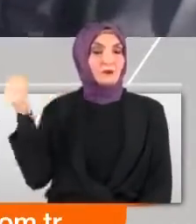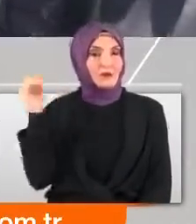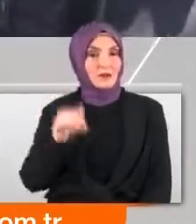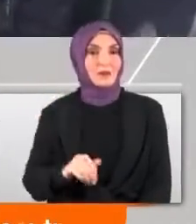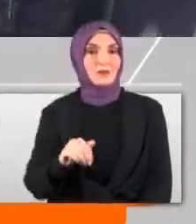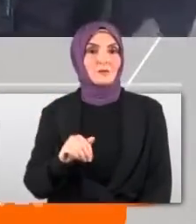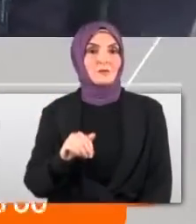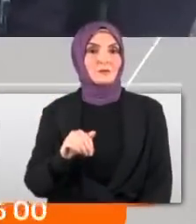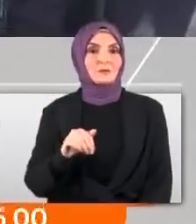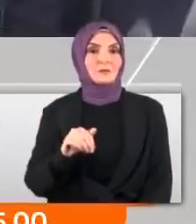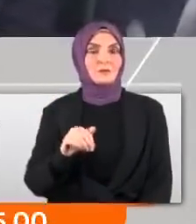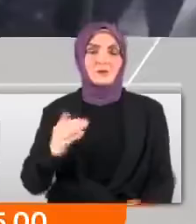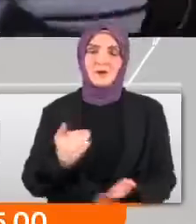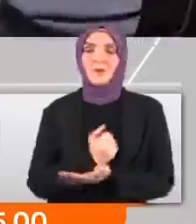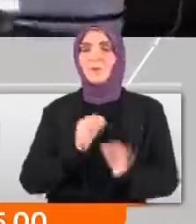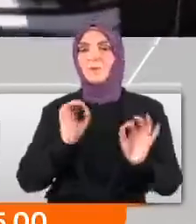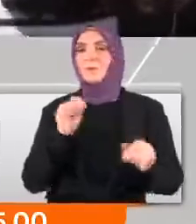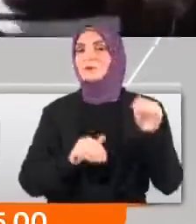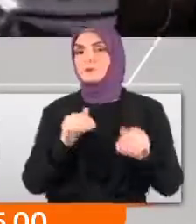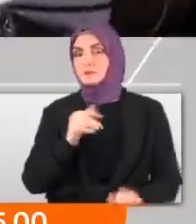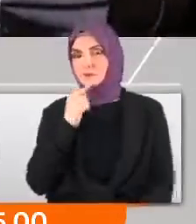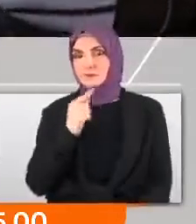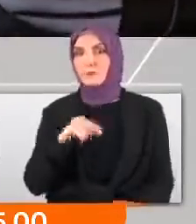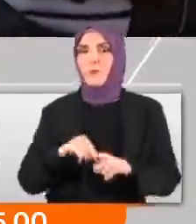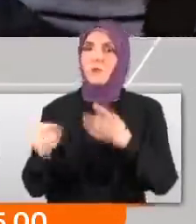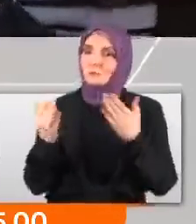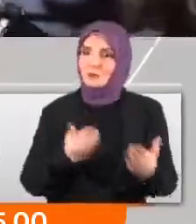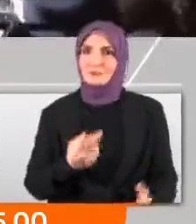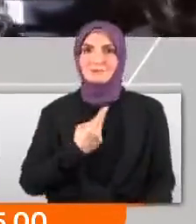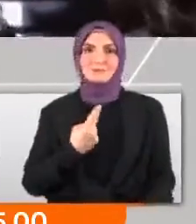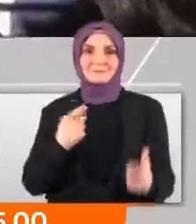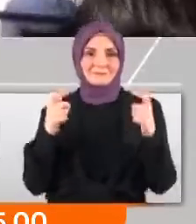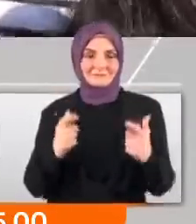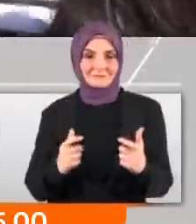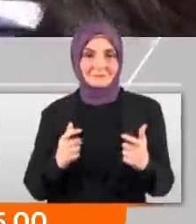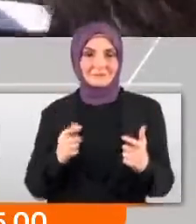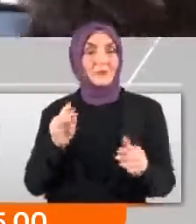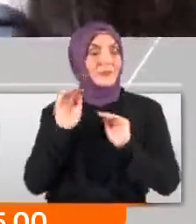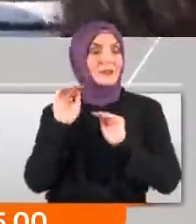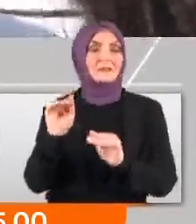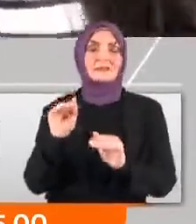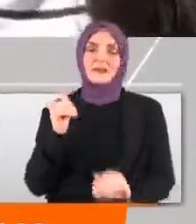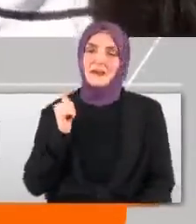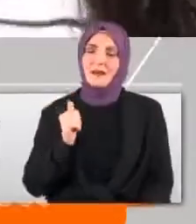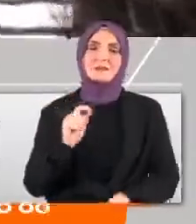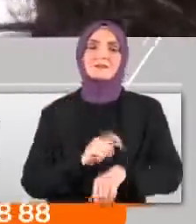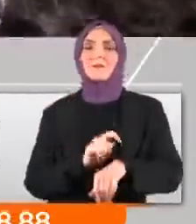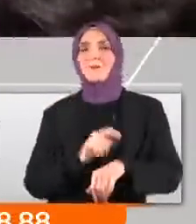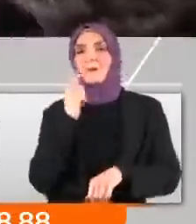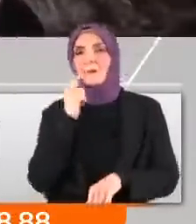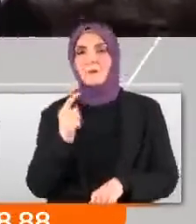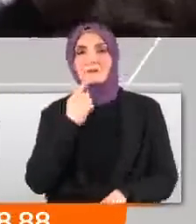Silme götüreceğiz Allah'ın izniyle. Hoş geldi semtimize. Arkasındayız her zaman. Yıllardır arkasındaydık.